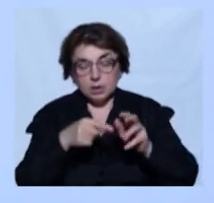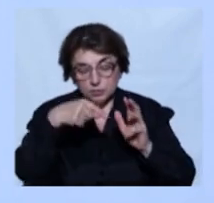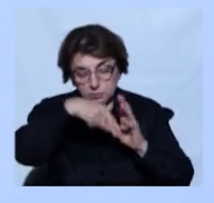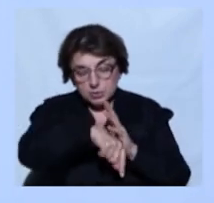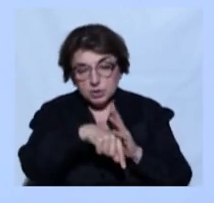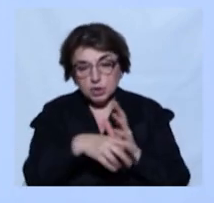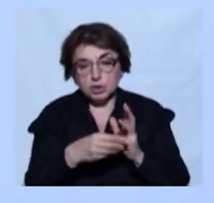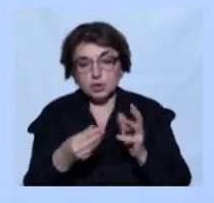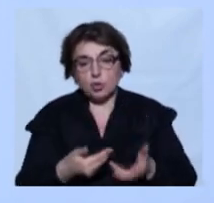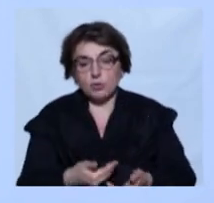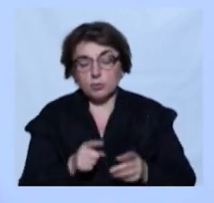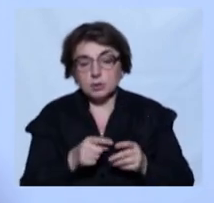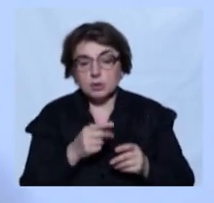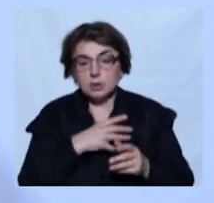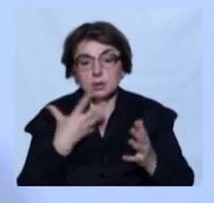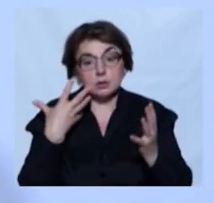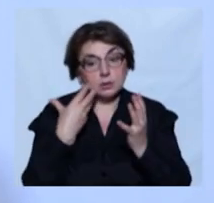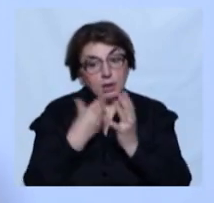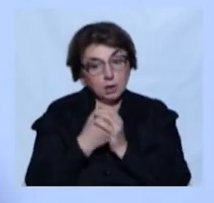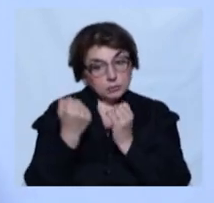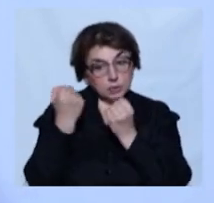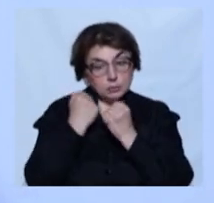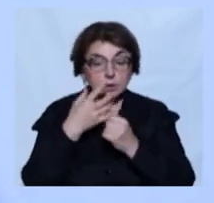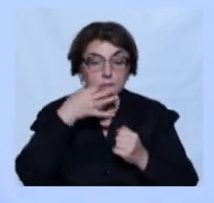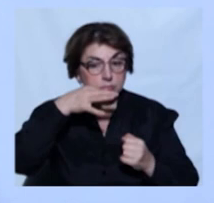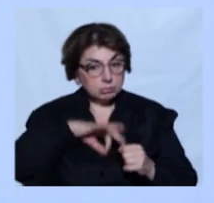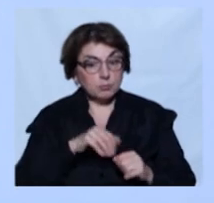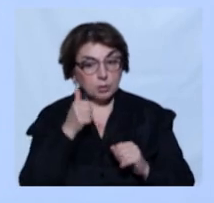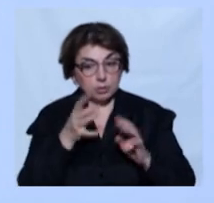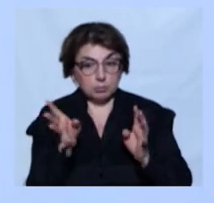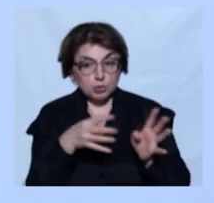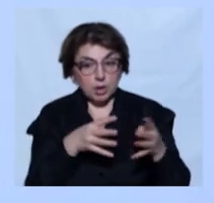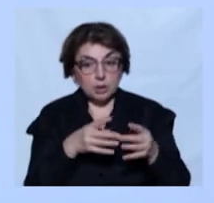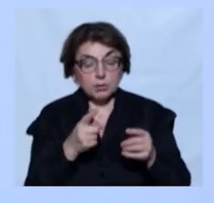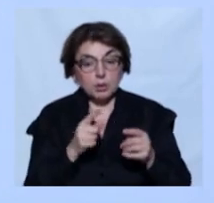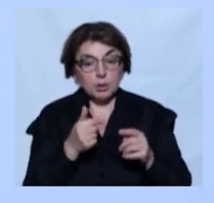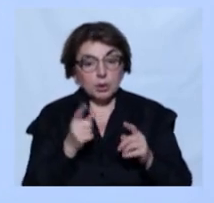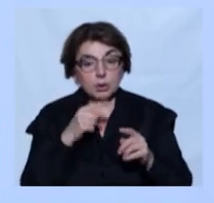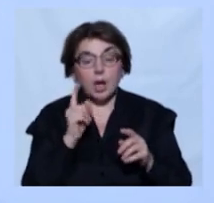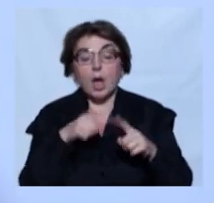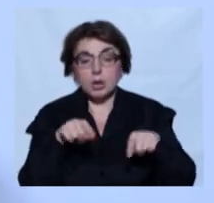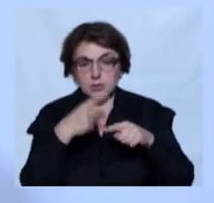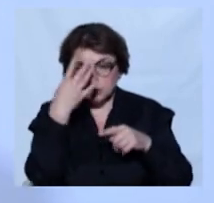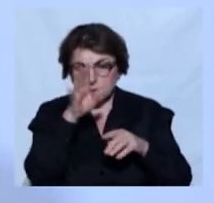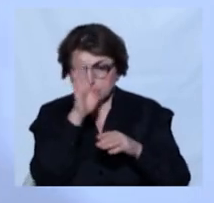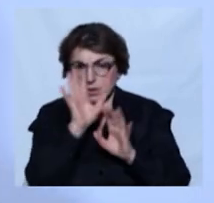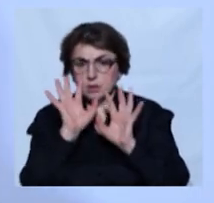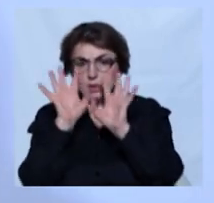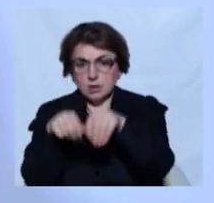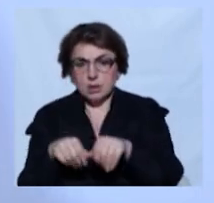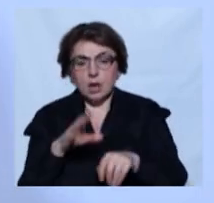ცხოვრობს. და ბრჭყალებს ის თავდაცვისთვის ძალიან კარგად იყენებს. არა მხოლოდ თავდაცვისთვის, თავდასხმისთვისაც იყენებს